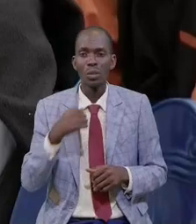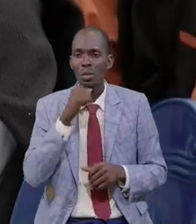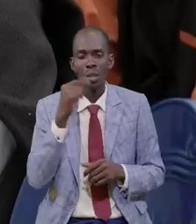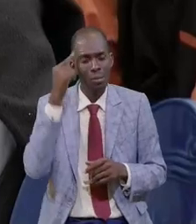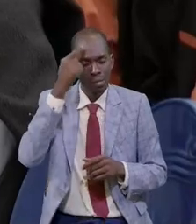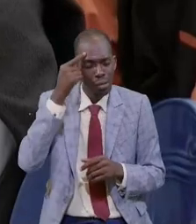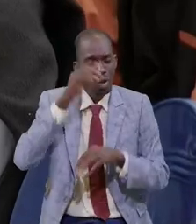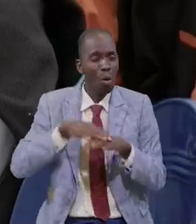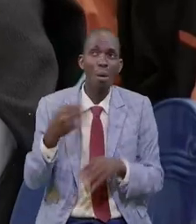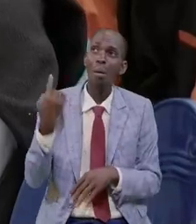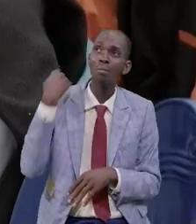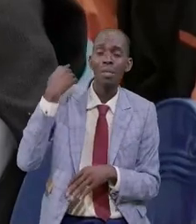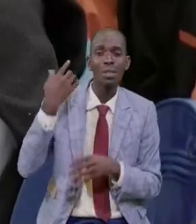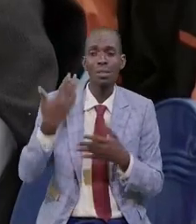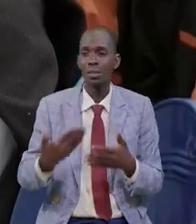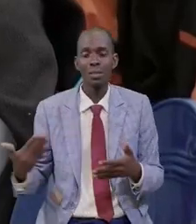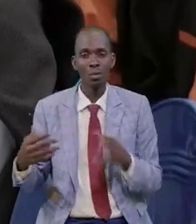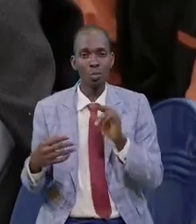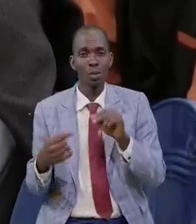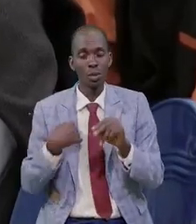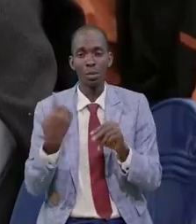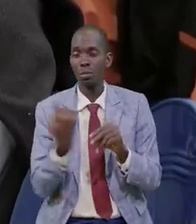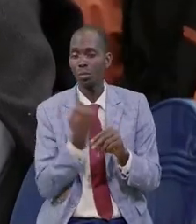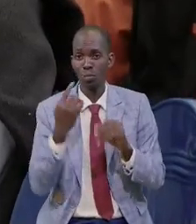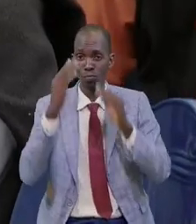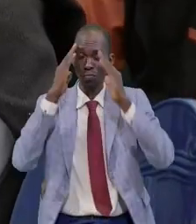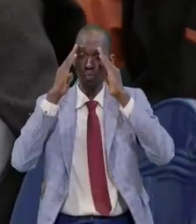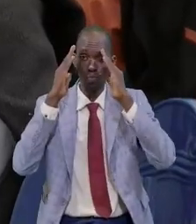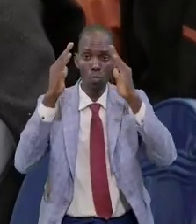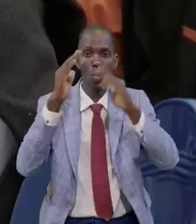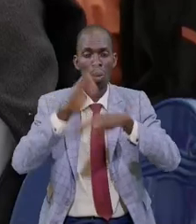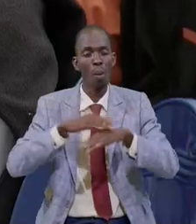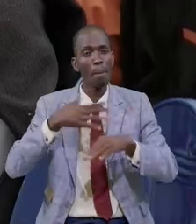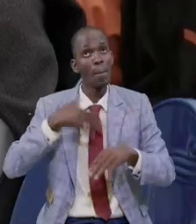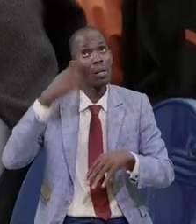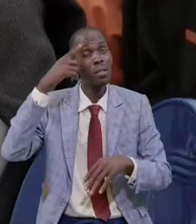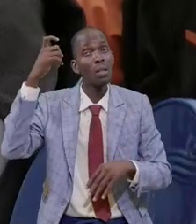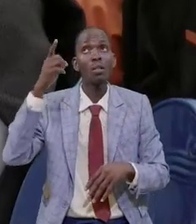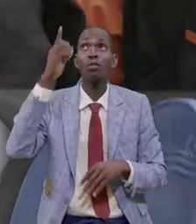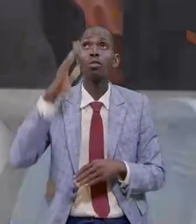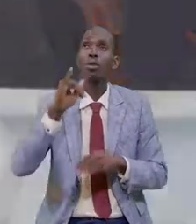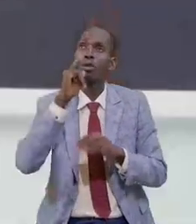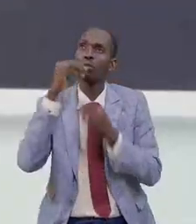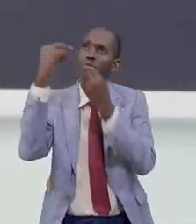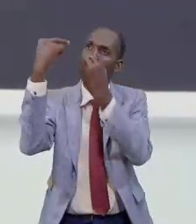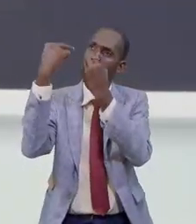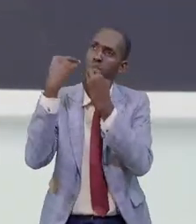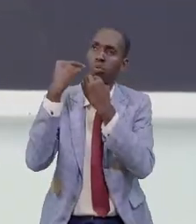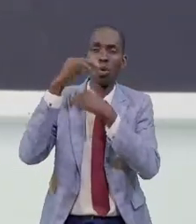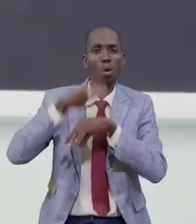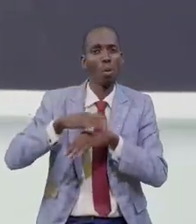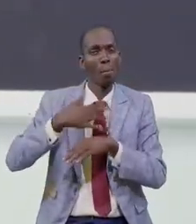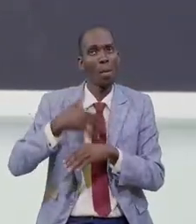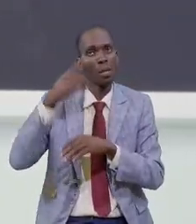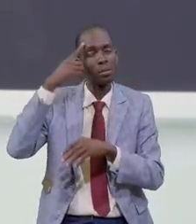passé je pense à mon rêve et Dieu veille sur mon rêve